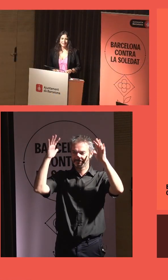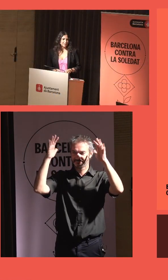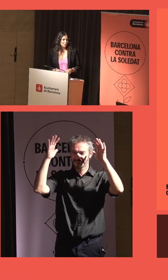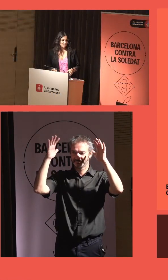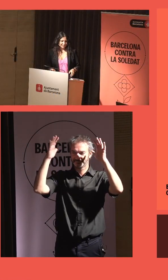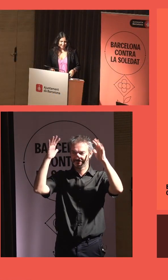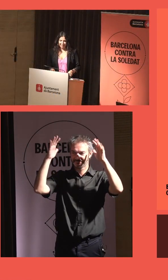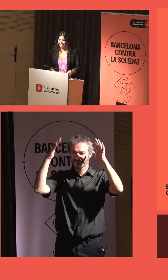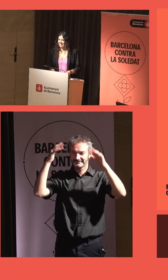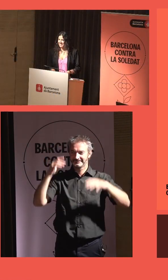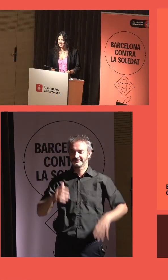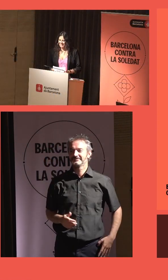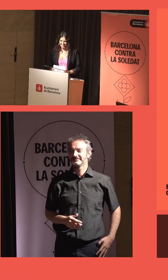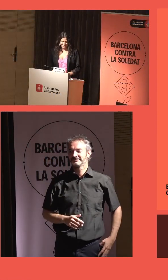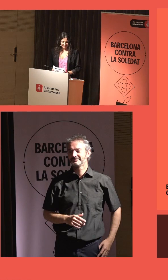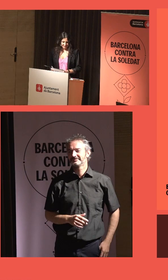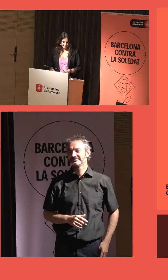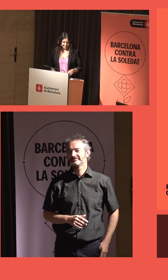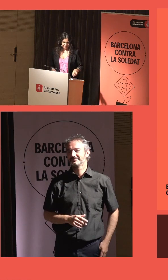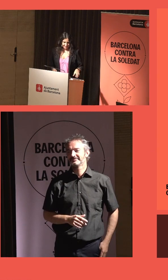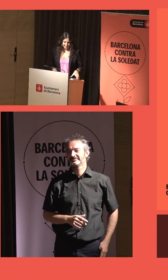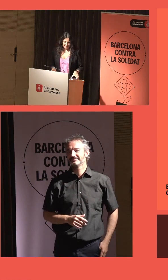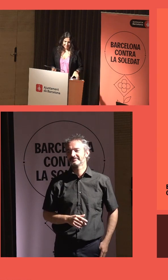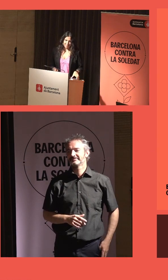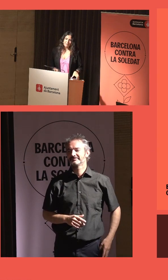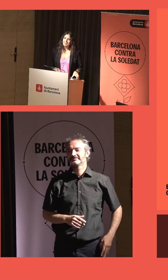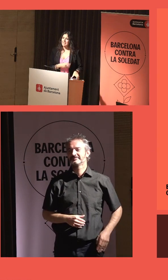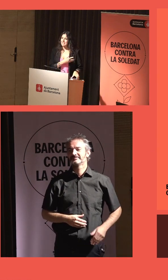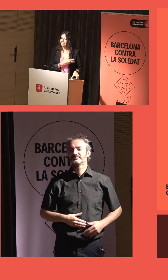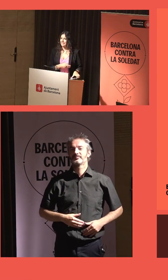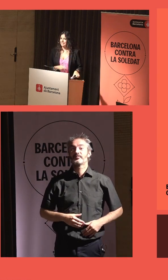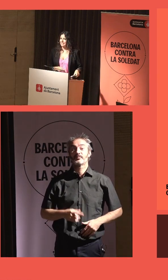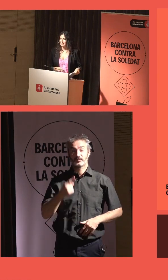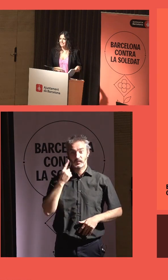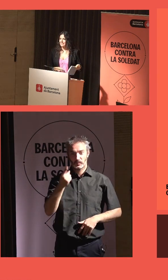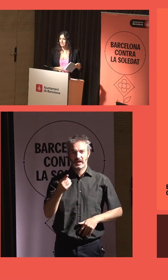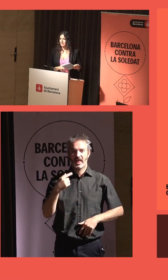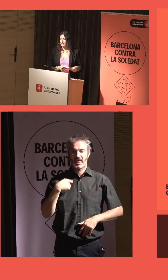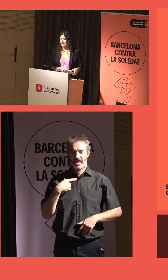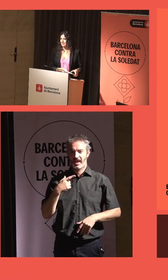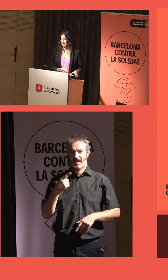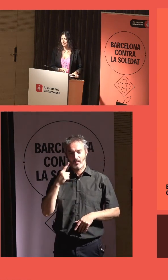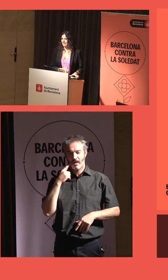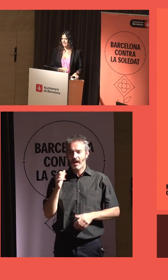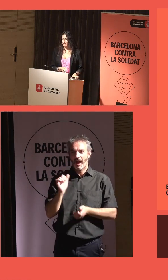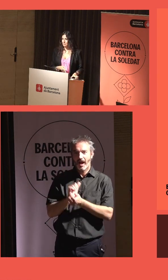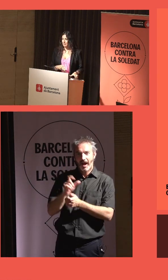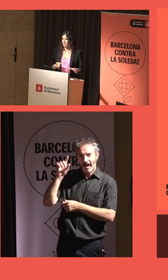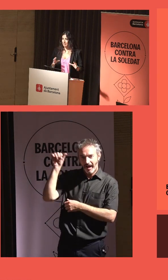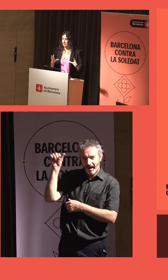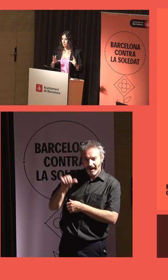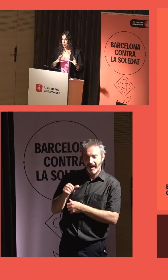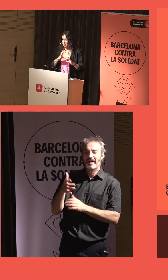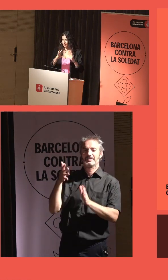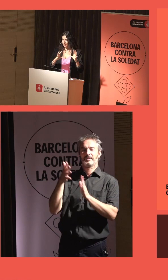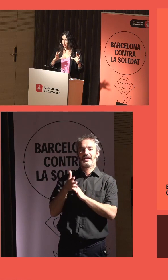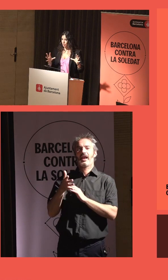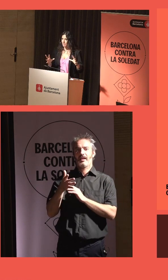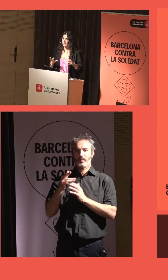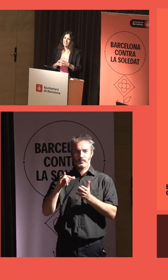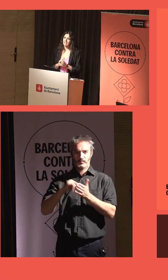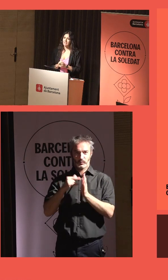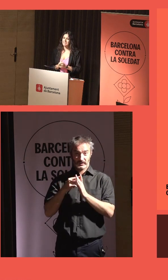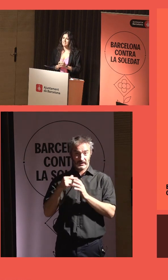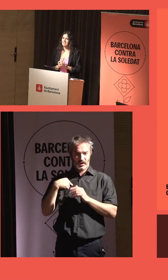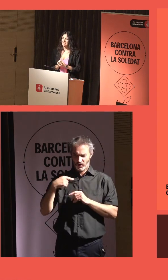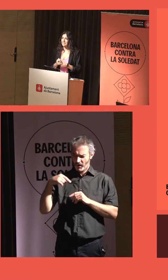per aquest projecte radars ja tenim ganes de sentir també aquesta explicació d'aquest projecte que ha anat